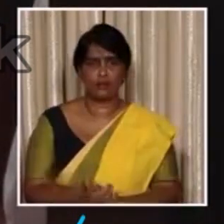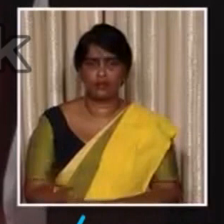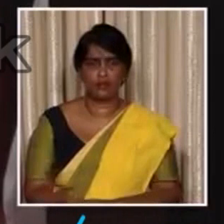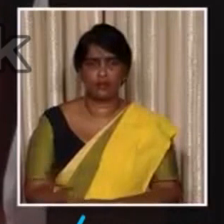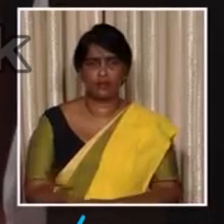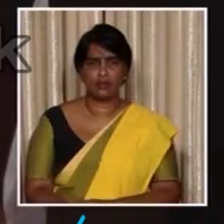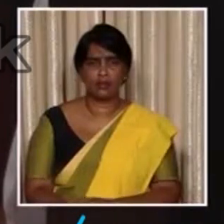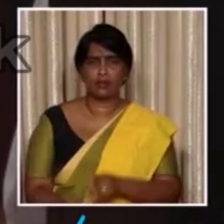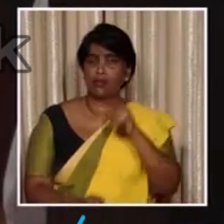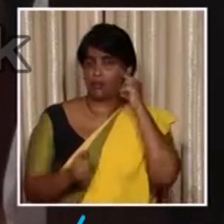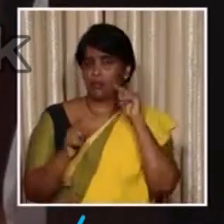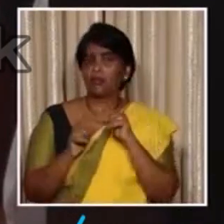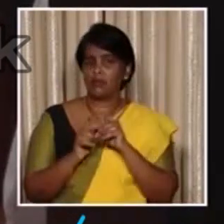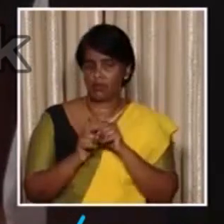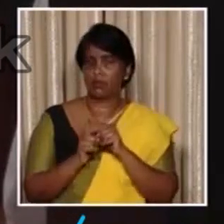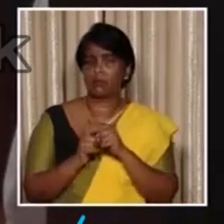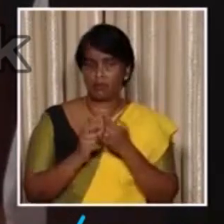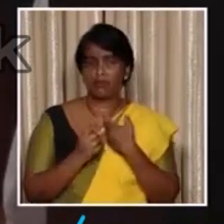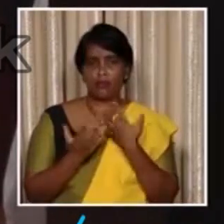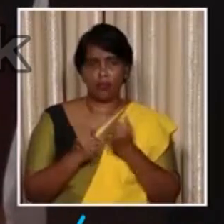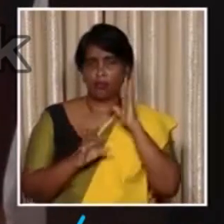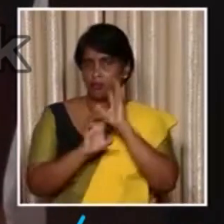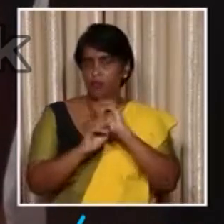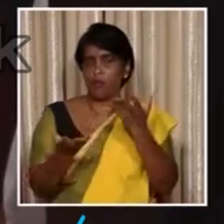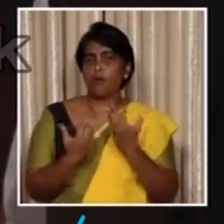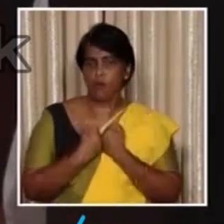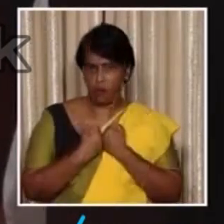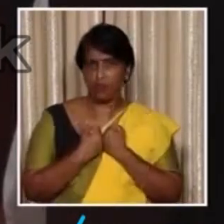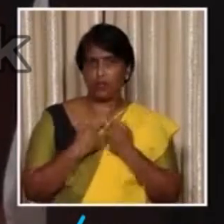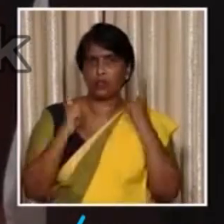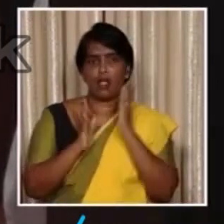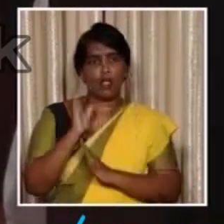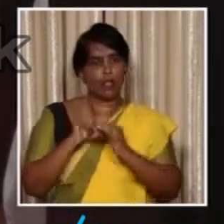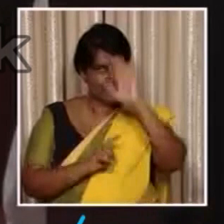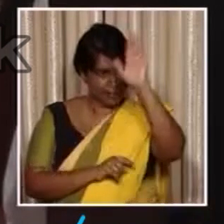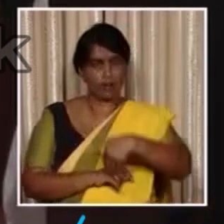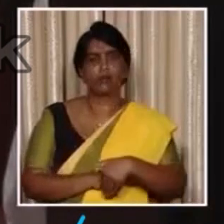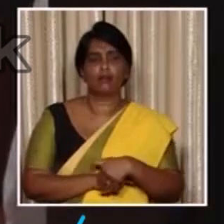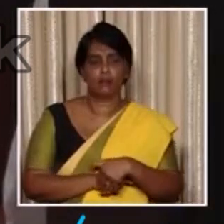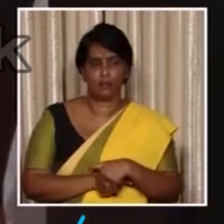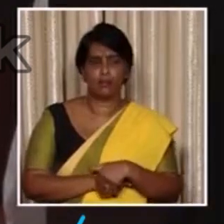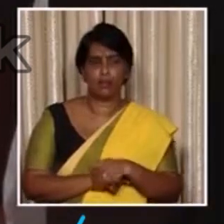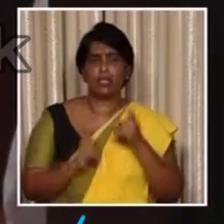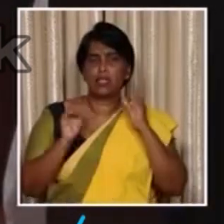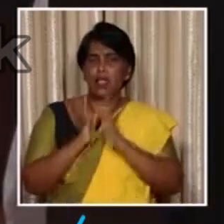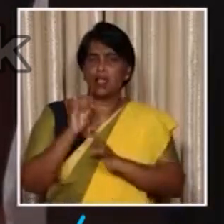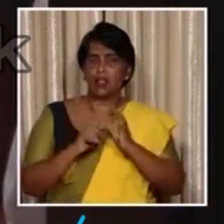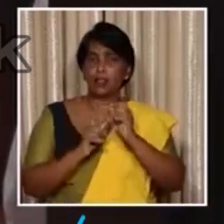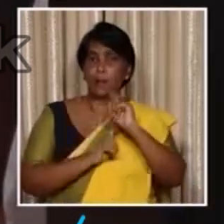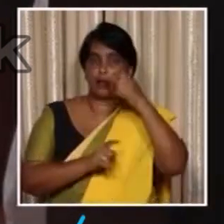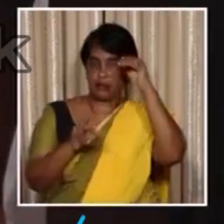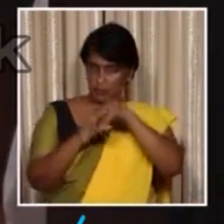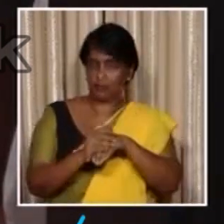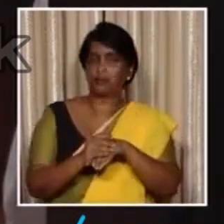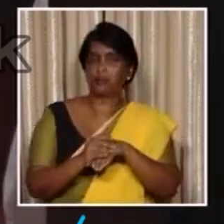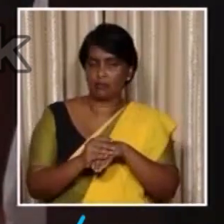නෑ නෑ මේක ගැන අපිට ඕන ප්‍රකාශයක්. ක්‍රීඩාමතිවරයා එන්න ඕන. ක්‍රීඩාමතිවරයා පාර්ලිමේන්තුවට